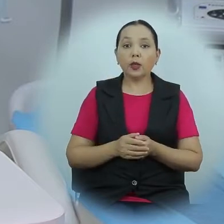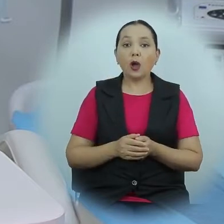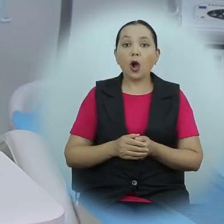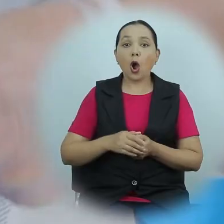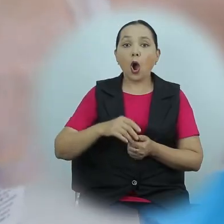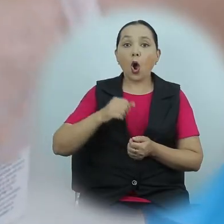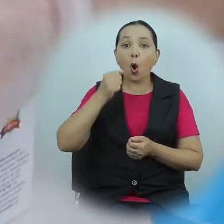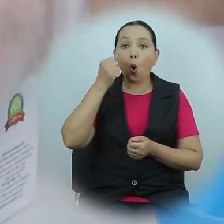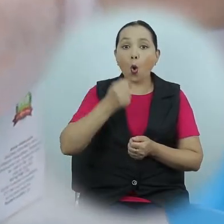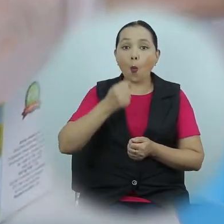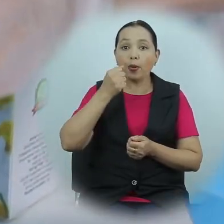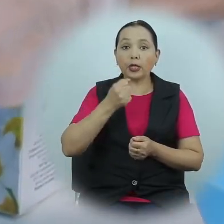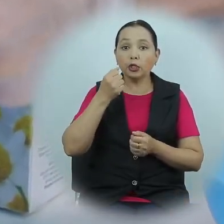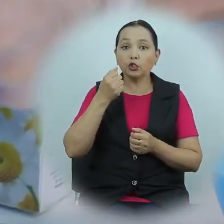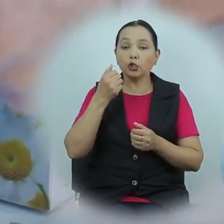Көпіргіч ярдамыда